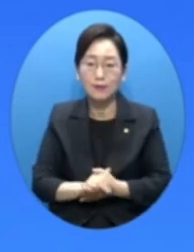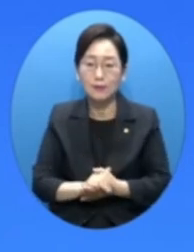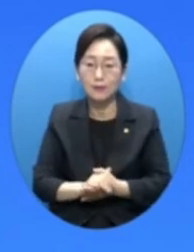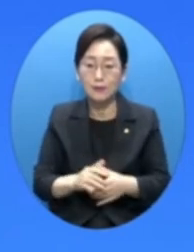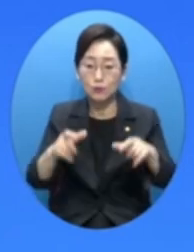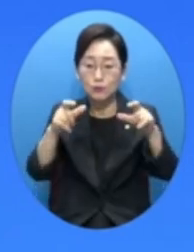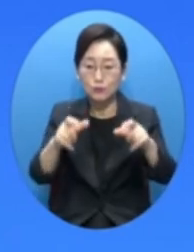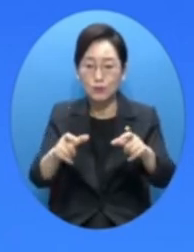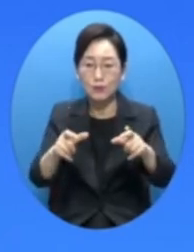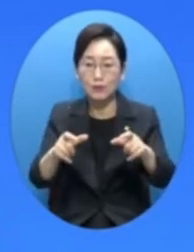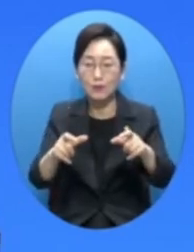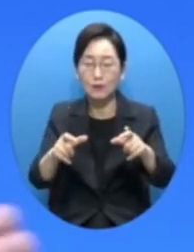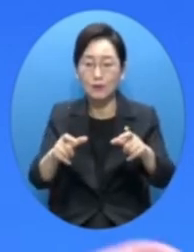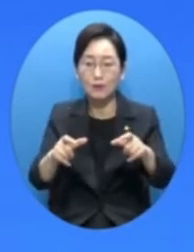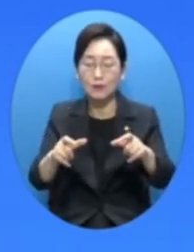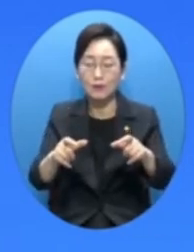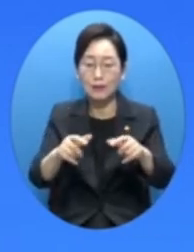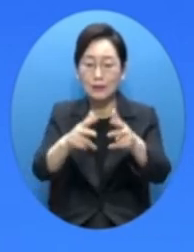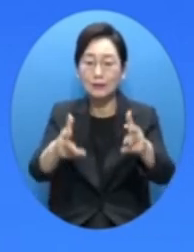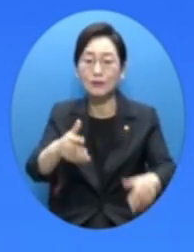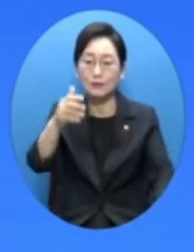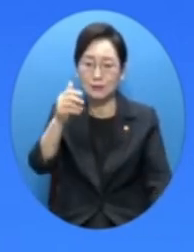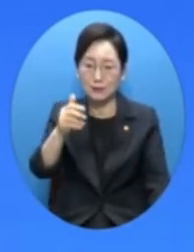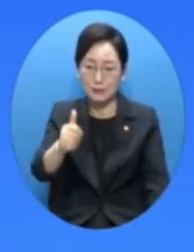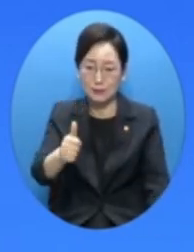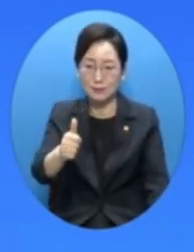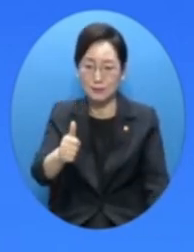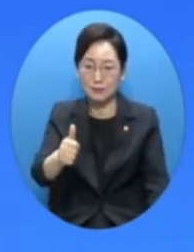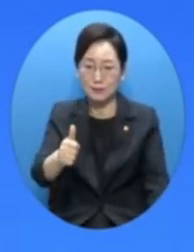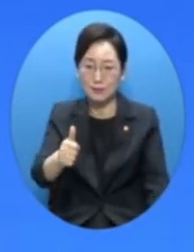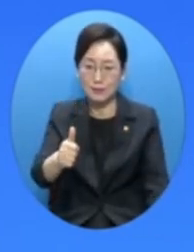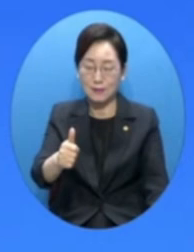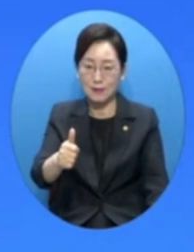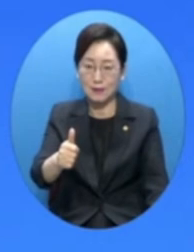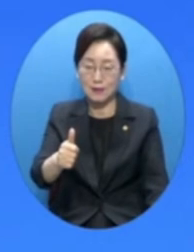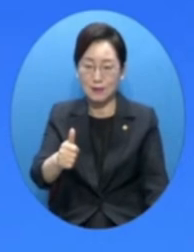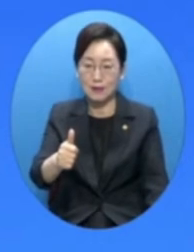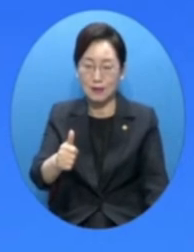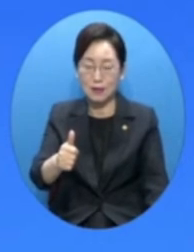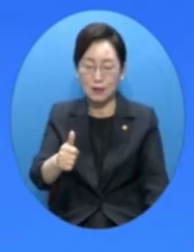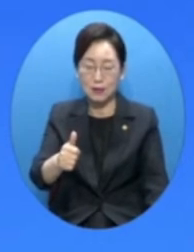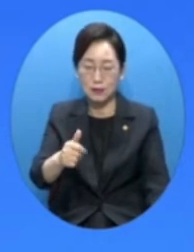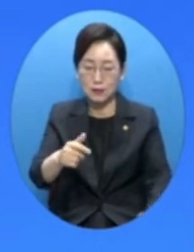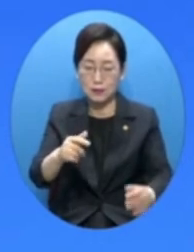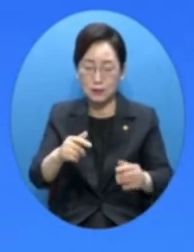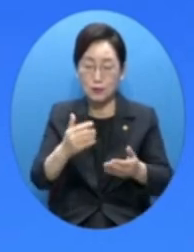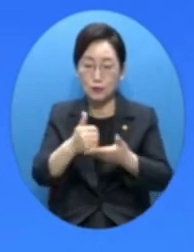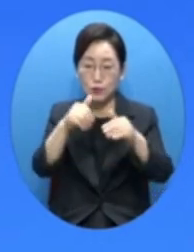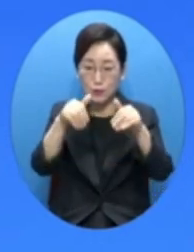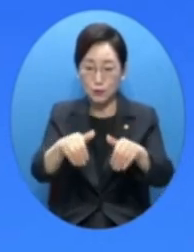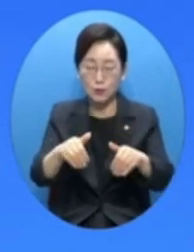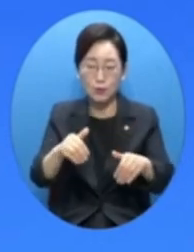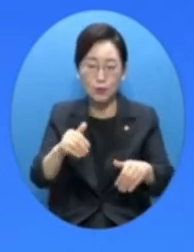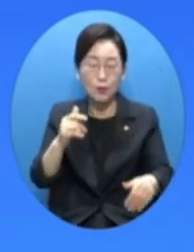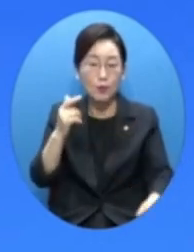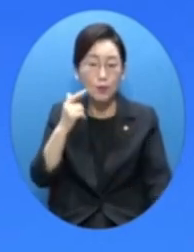구역의 지역장님인 나이스 권사님이 오셨어요. 나이스 권사님이